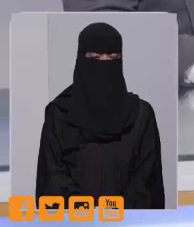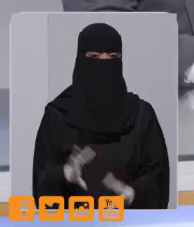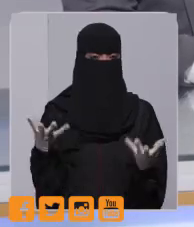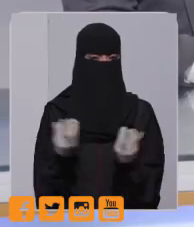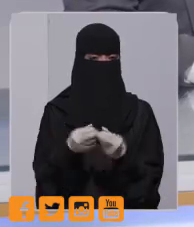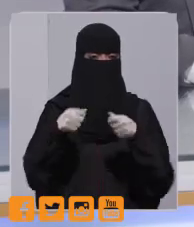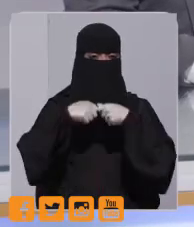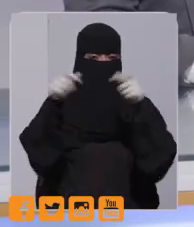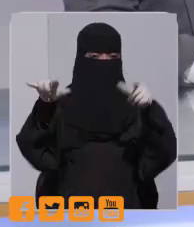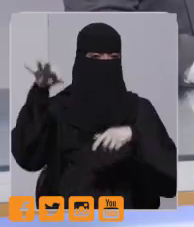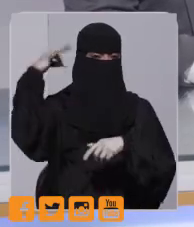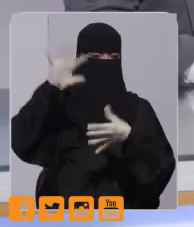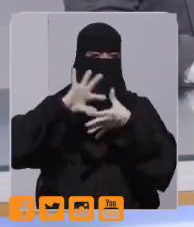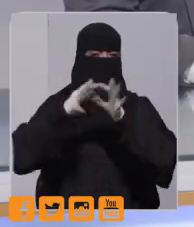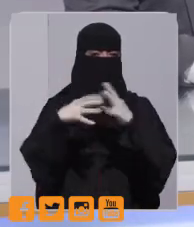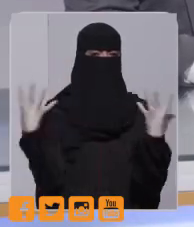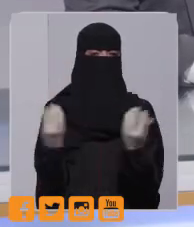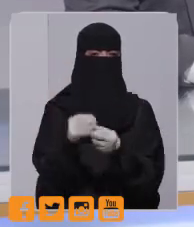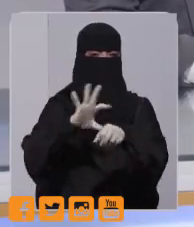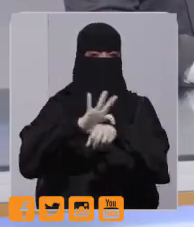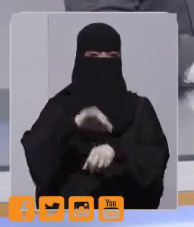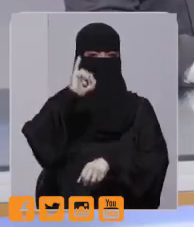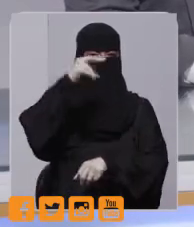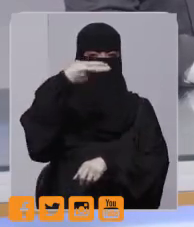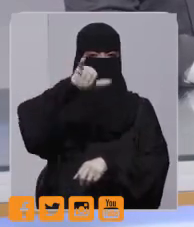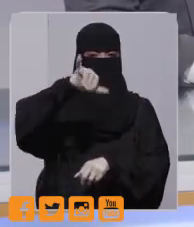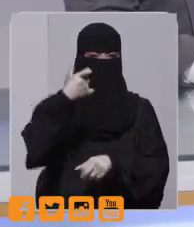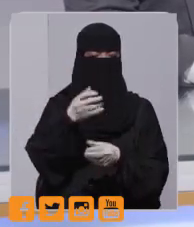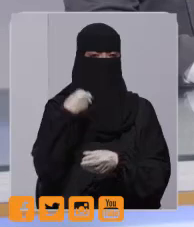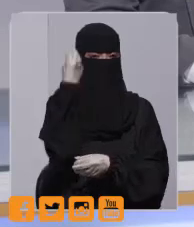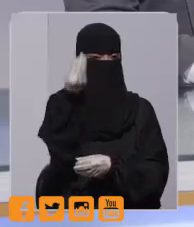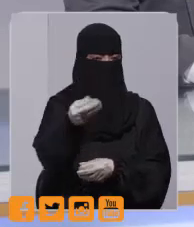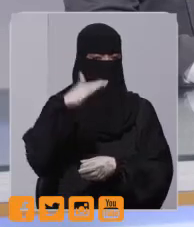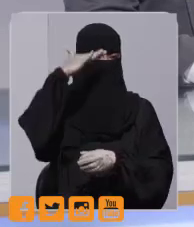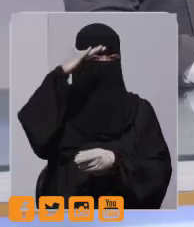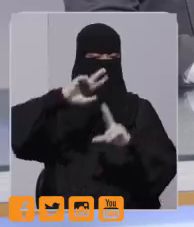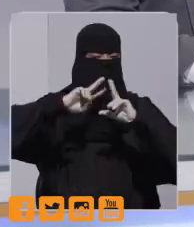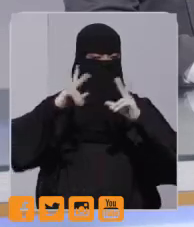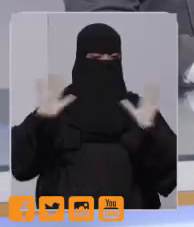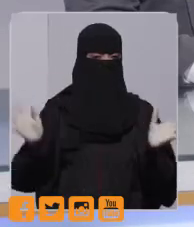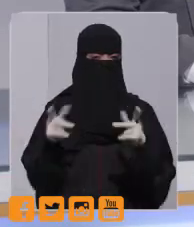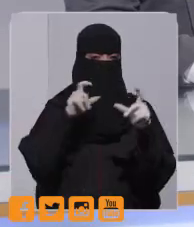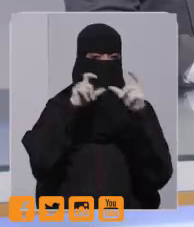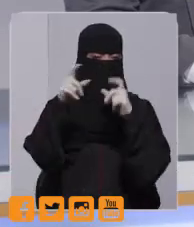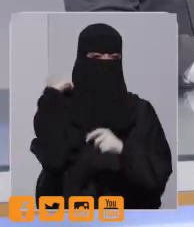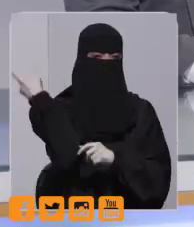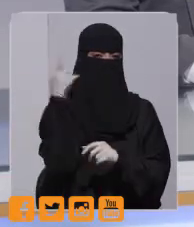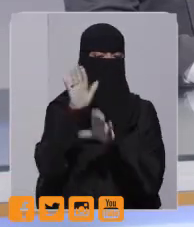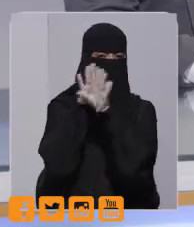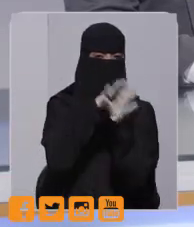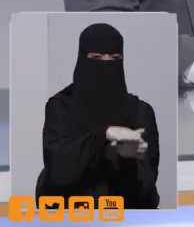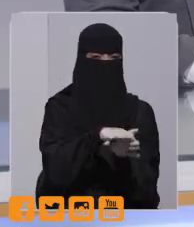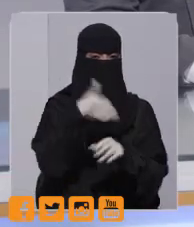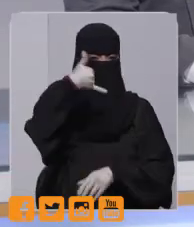الى اخبار رئيس الوزراء دكتور معين عبد الملك الذي اعرب عن تقديره للدور الحيوي للبنك الدولي في دعم